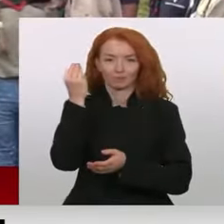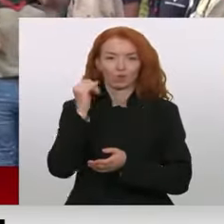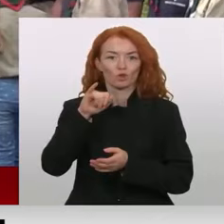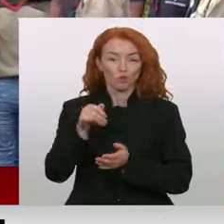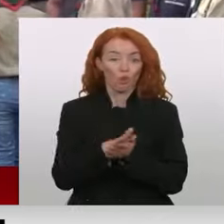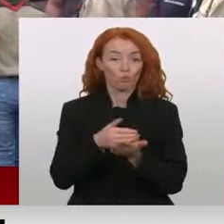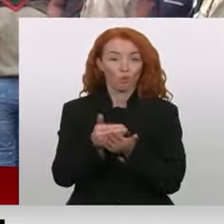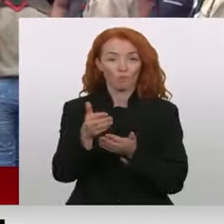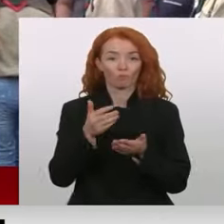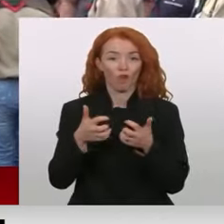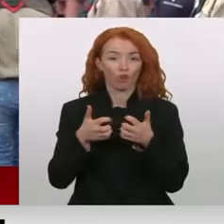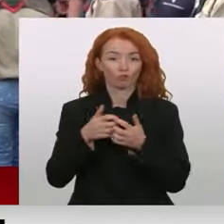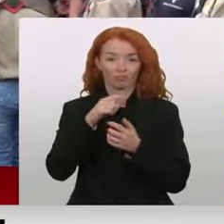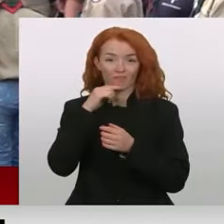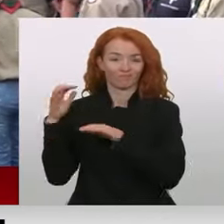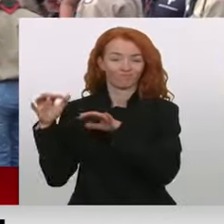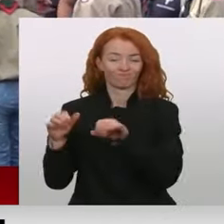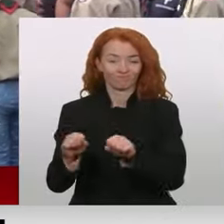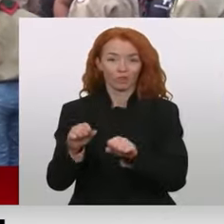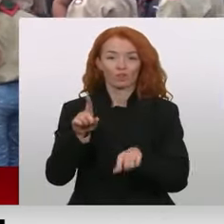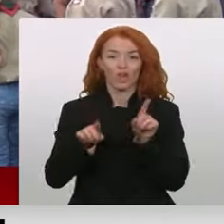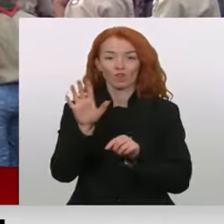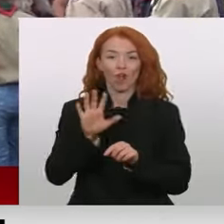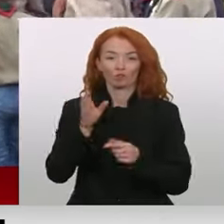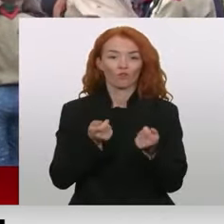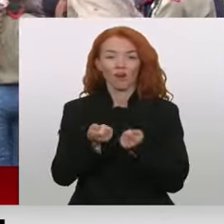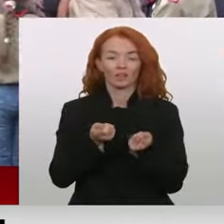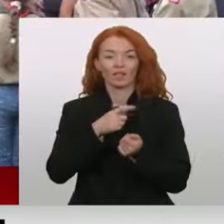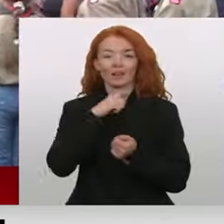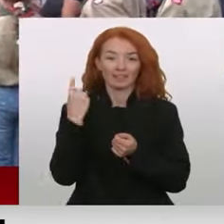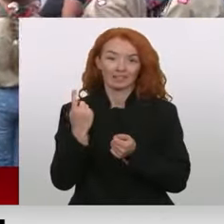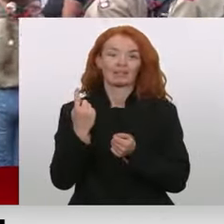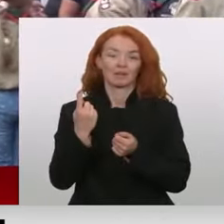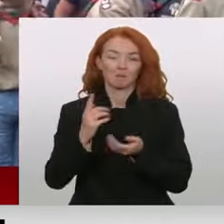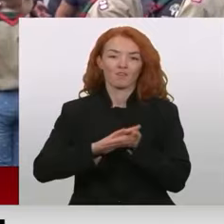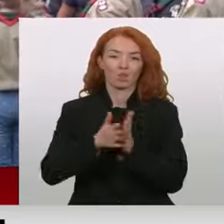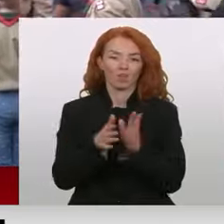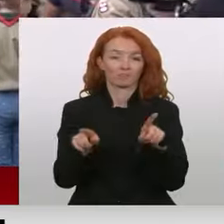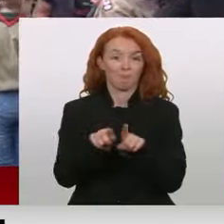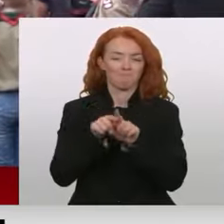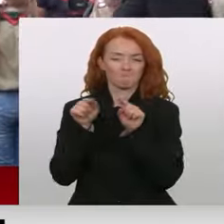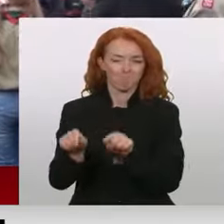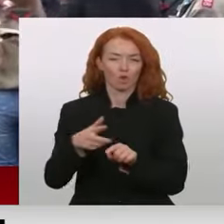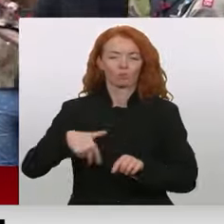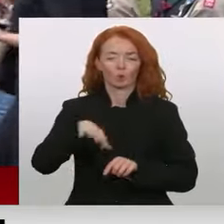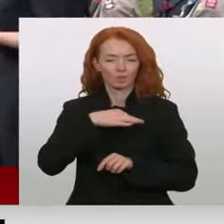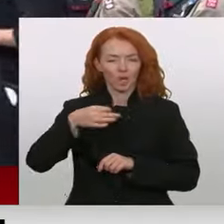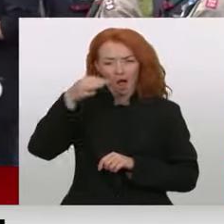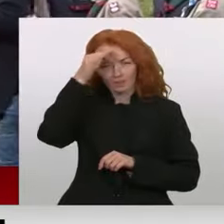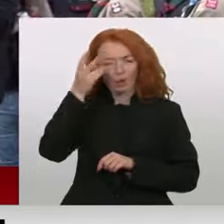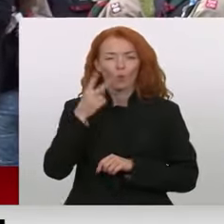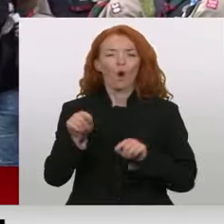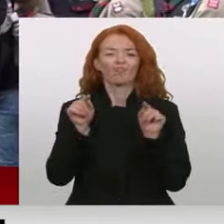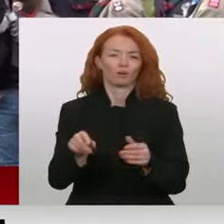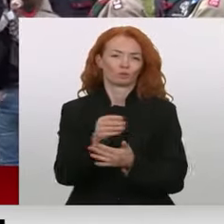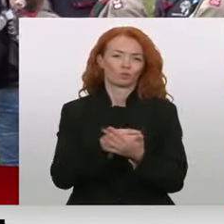pastāv. Un dažas valstis, dažu valstu vadītāji vēlas noslēgt tāda paša veida vienošanās. Mums ir jāatceras, ko tas patiesībā